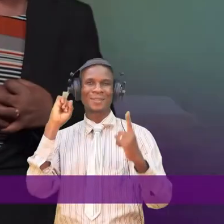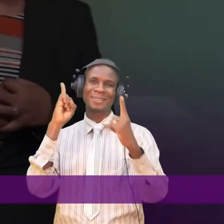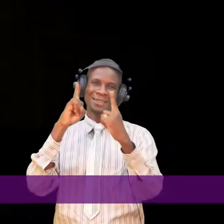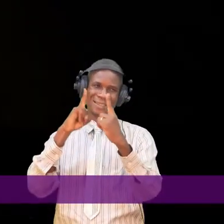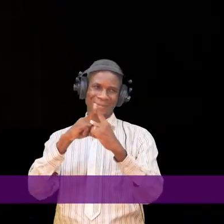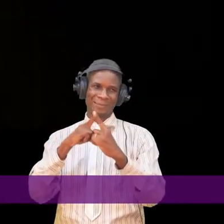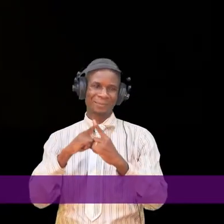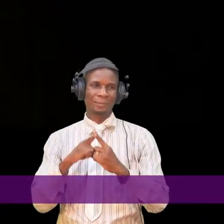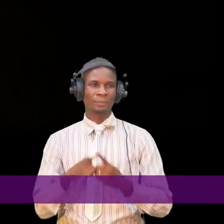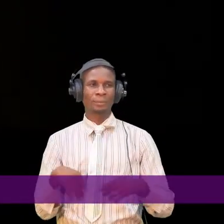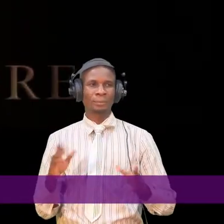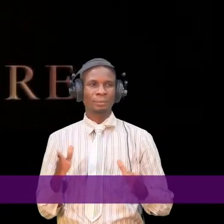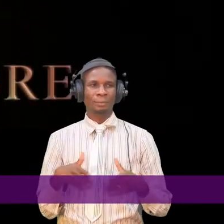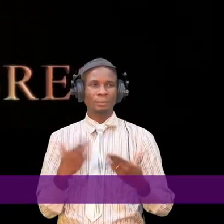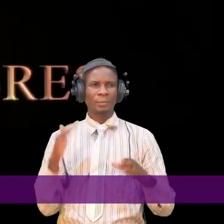kesho.